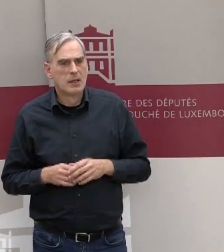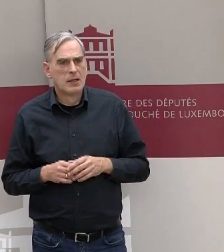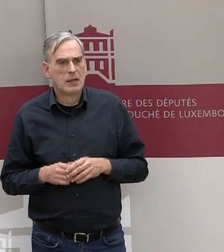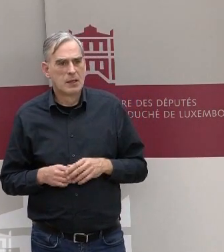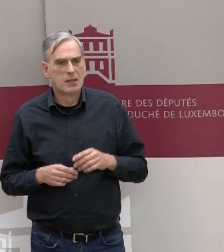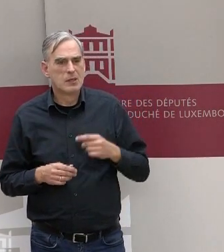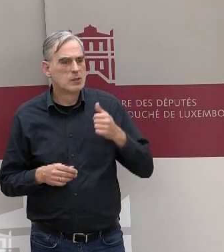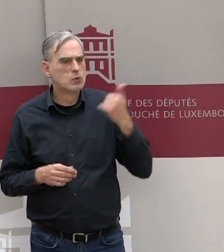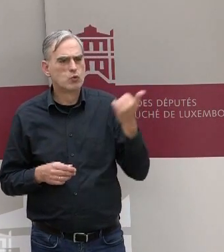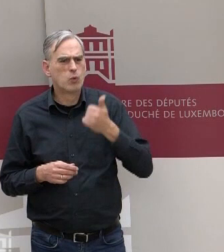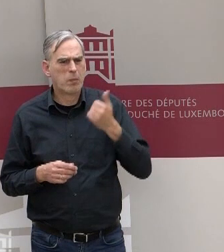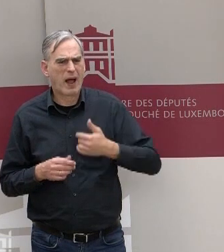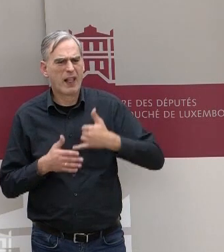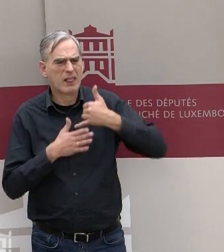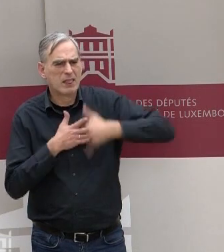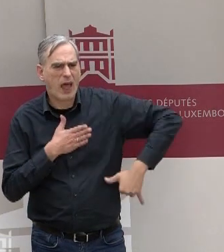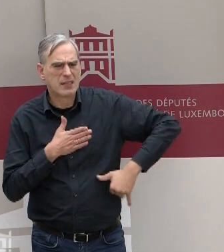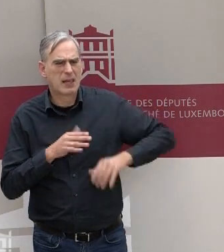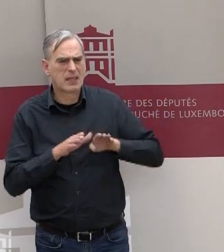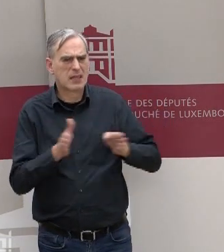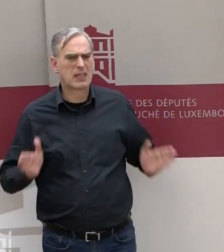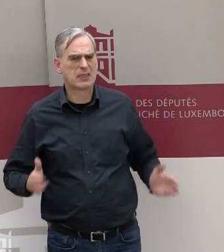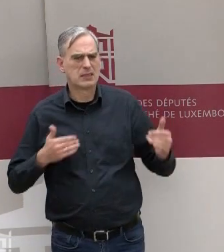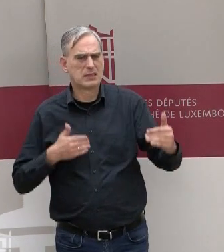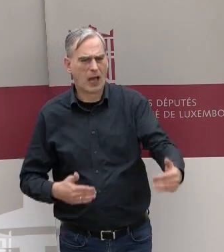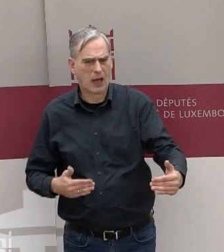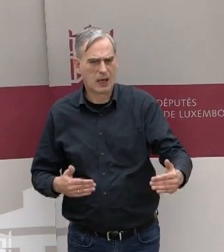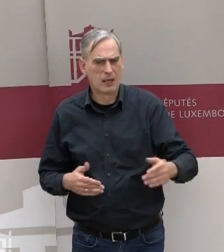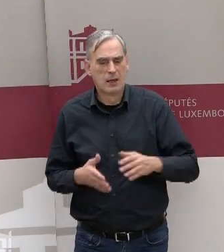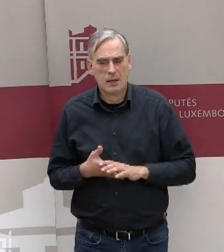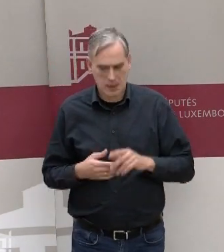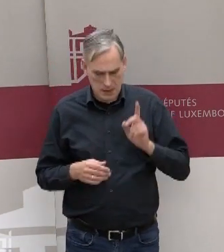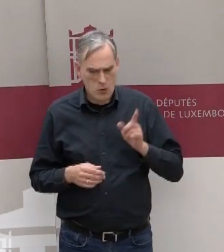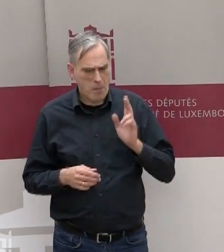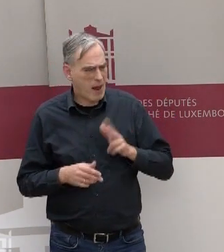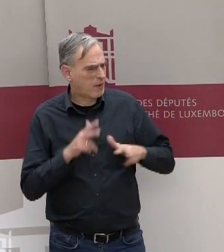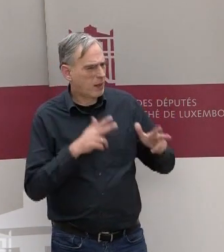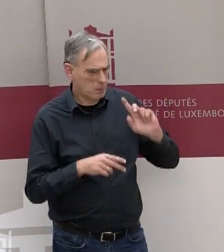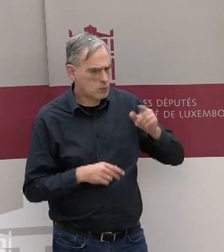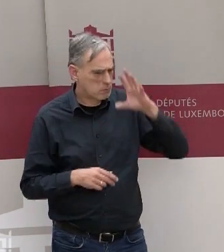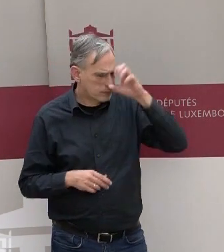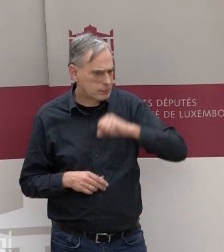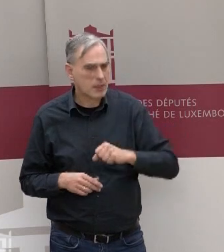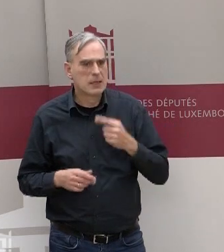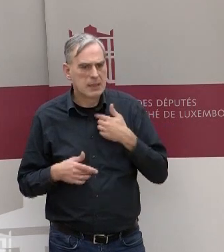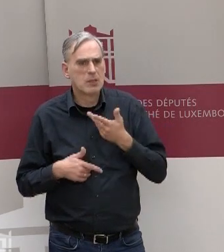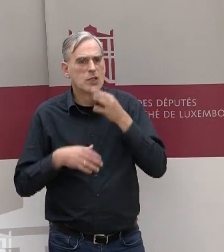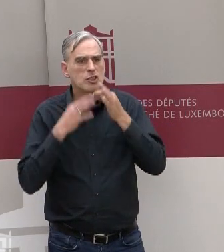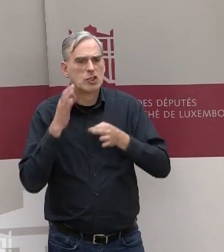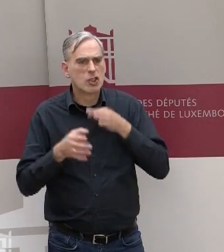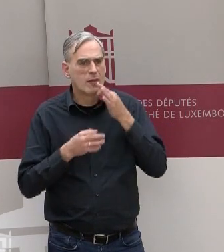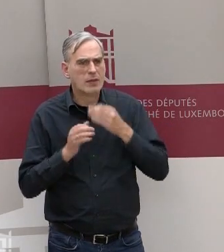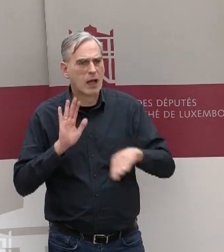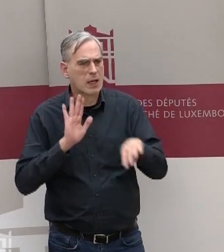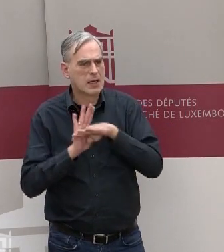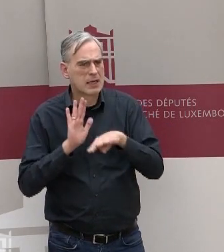ihr Projekt durch ein Loi Spezial hier an der Chambre stimmen muss lassen. Der Gesundheitsminister, da sind wir bei der Santé, hat